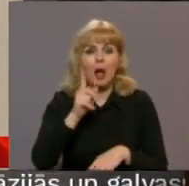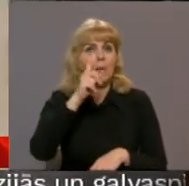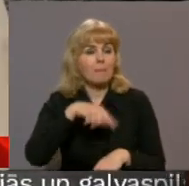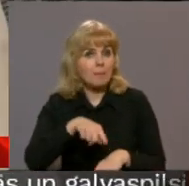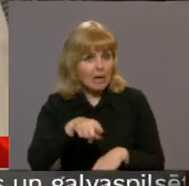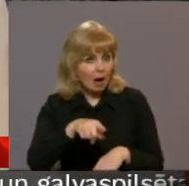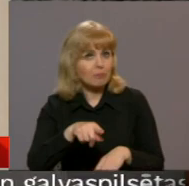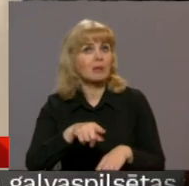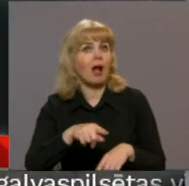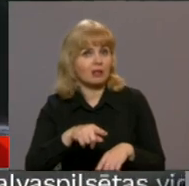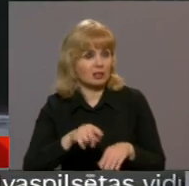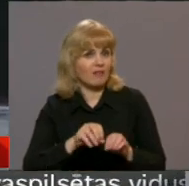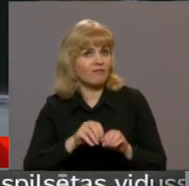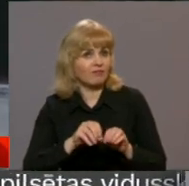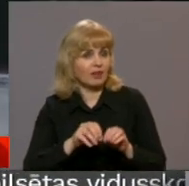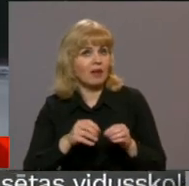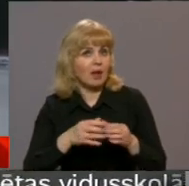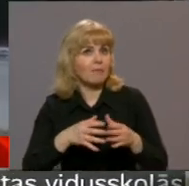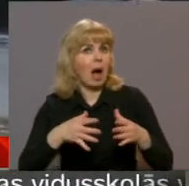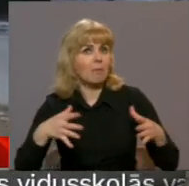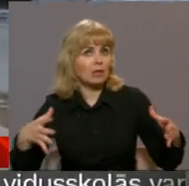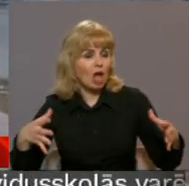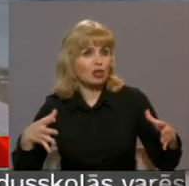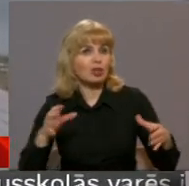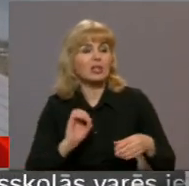fakts, ka ar šī gada 1. jūliju Eiropas Savienībā